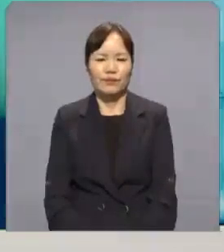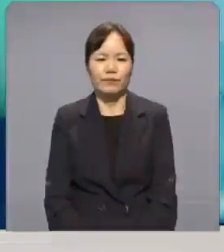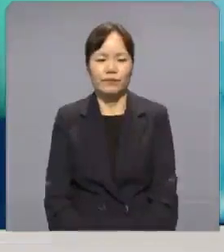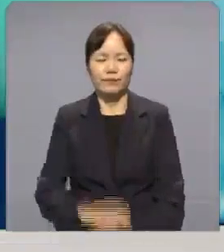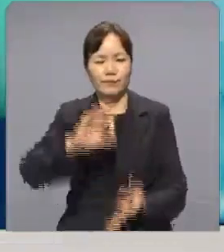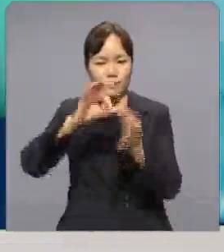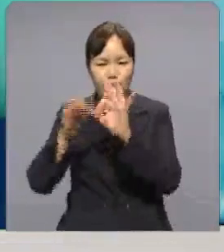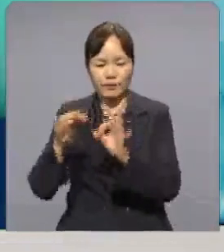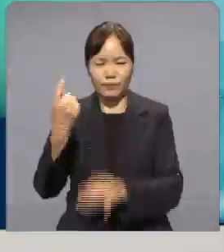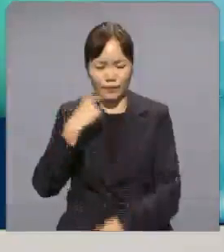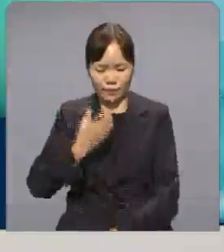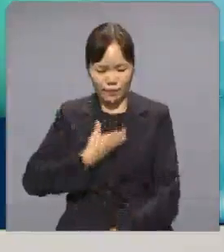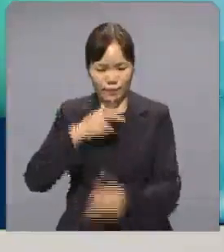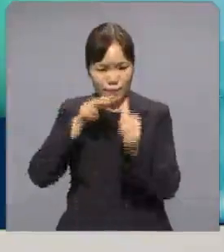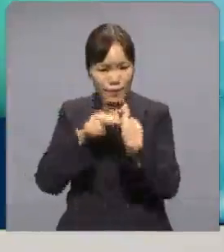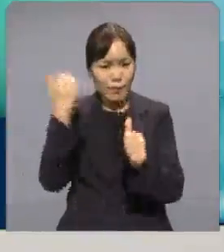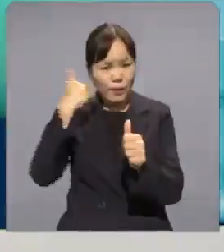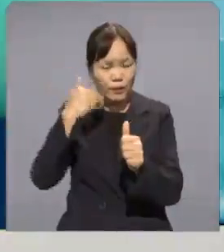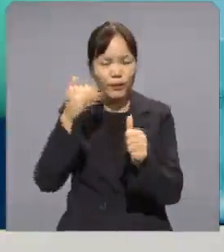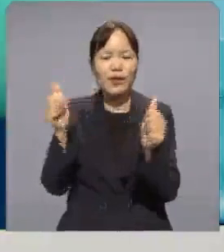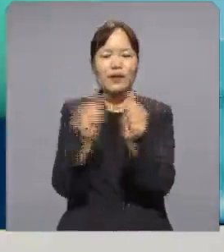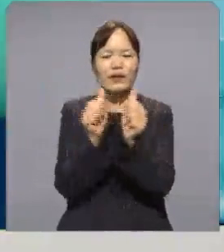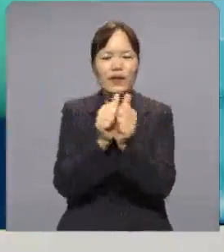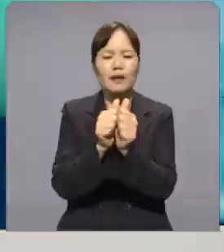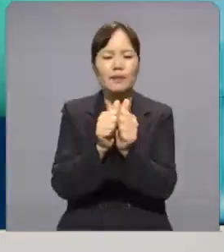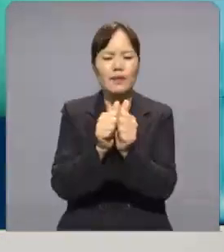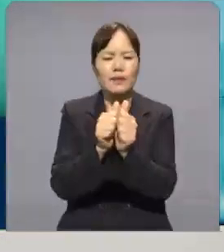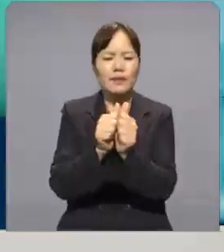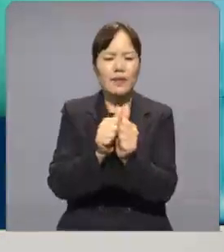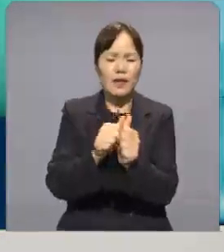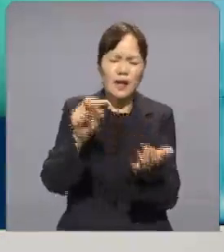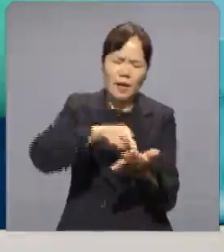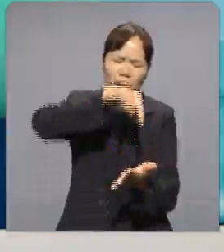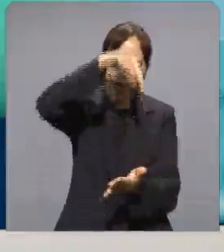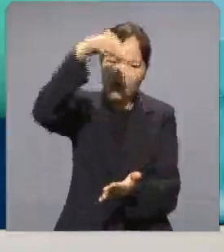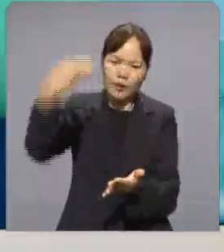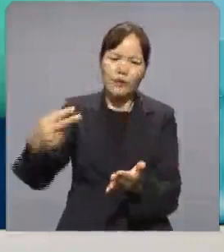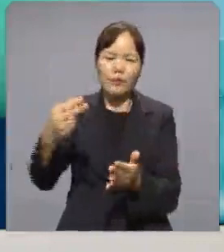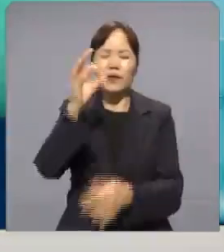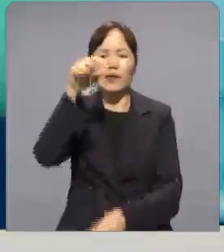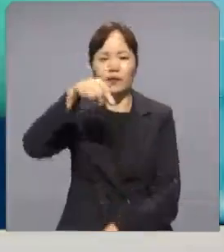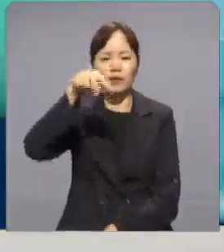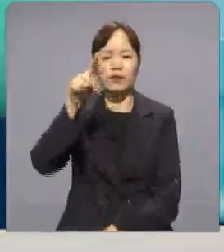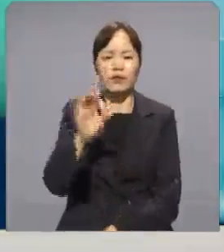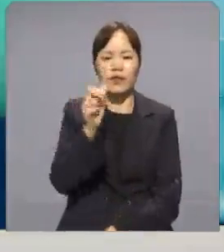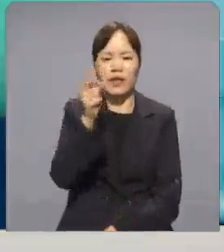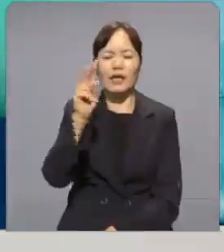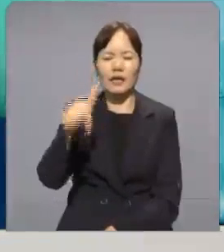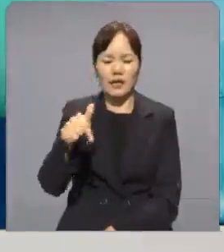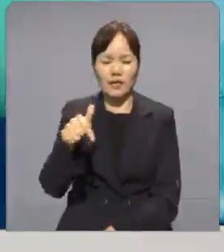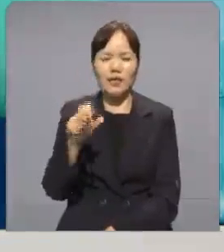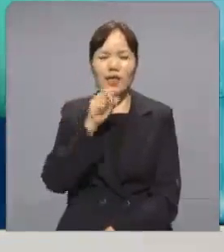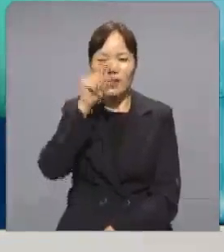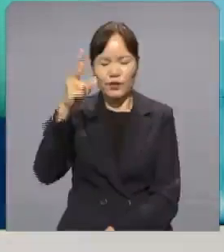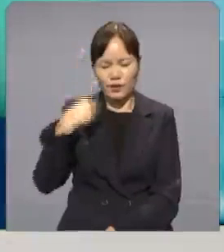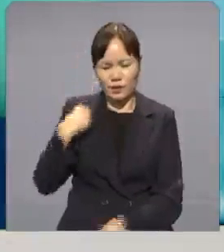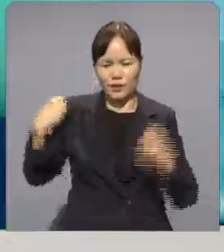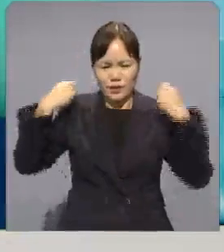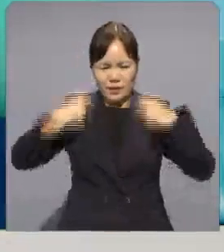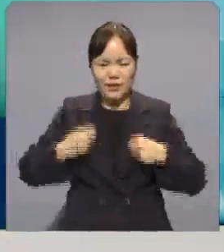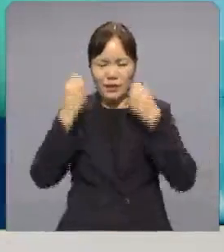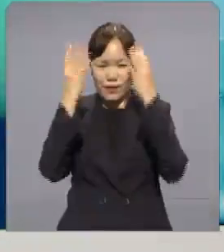올림픽 금메달 후보로 꼽히는 남자 육상 높이뛰기에 간판스타 우상혁이 용인 특례시 유니폼을 입고 새롭게